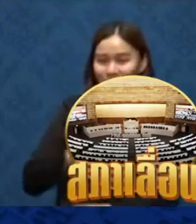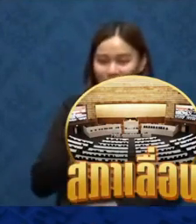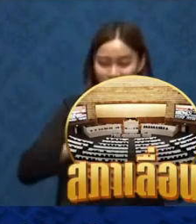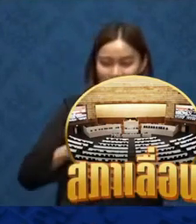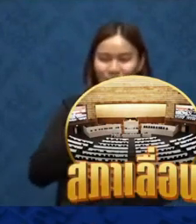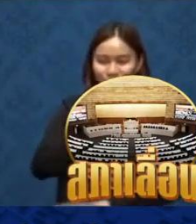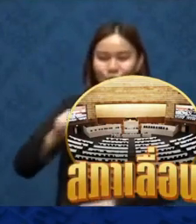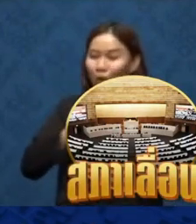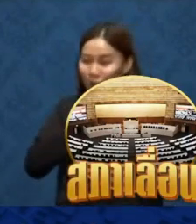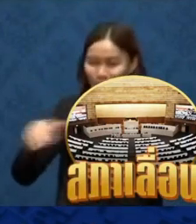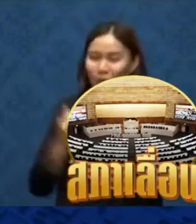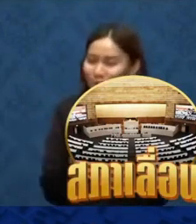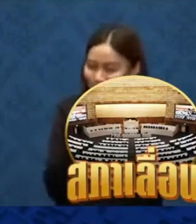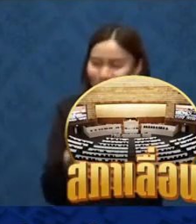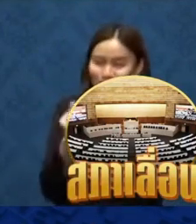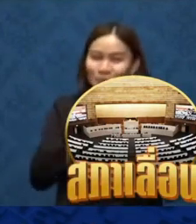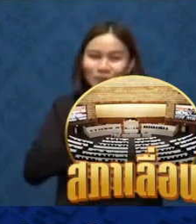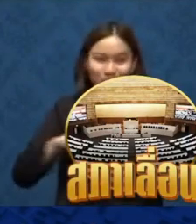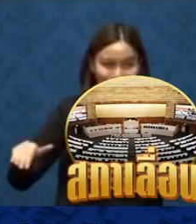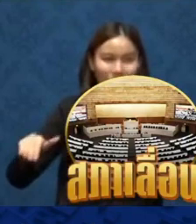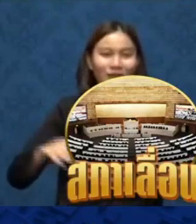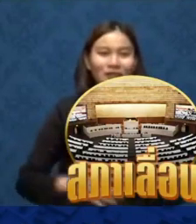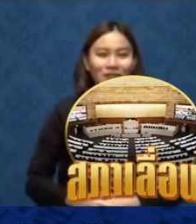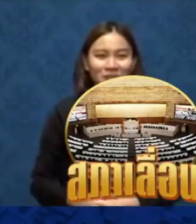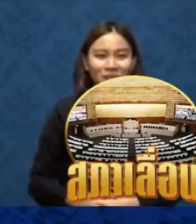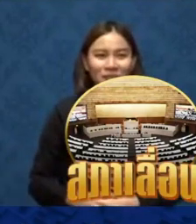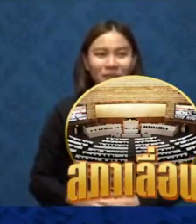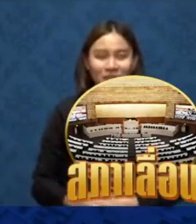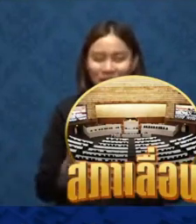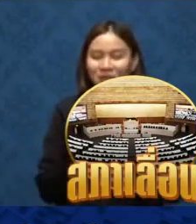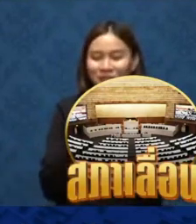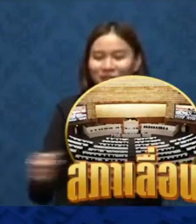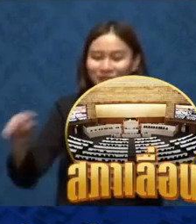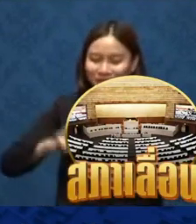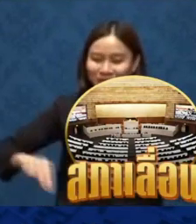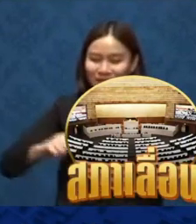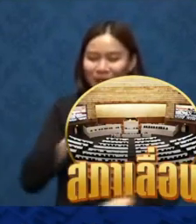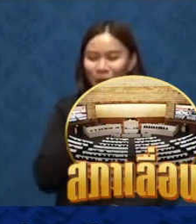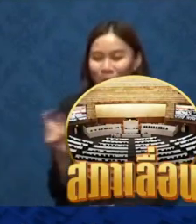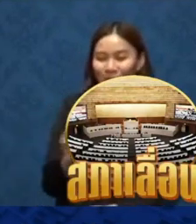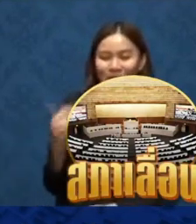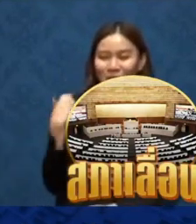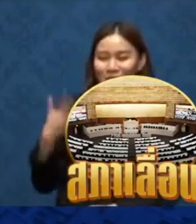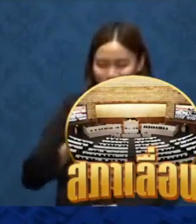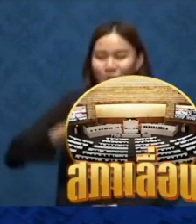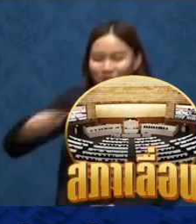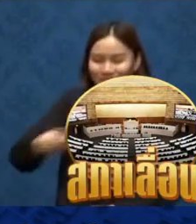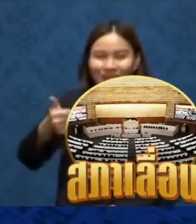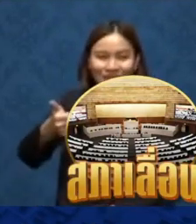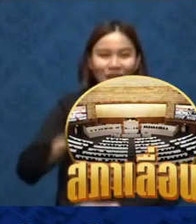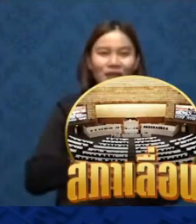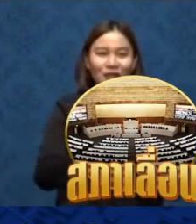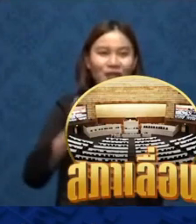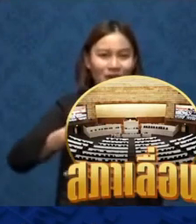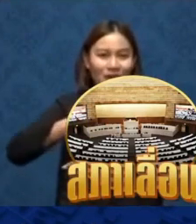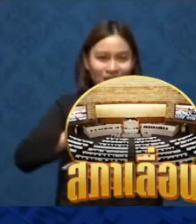ว.นะครับก่อนที่จะหันไปดูหน้าจอแสดงจำนวนสมาชิกแล้วก็พูดขึ้นมาว่ามากี่ท่านแล้วก็อุทานขึ้นมาว่